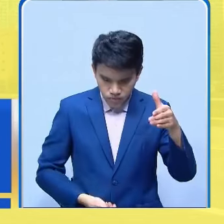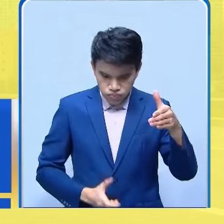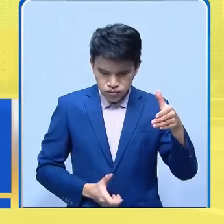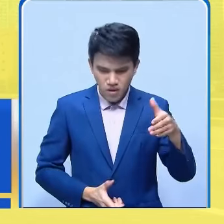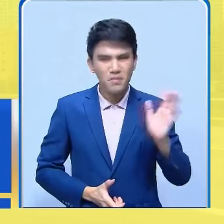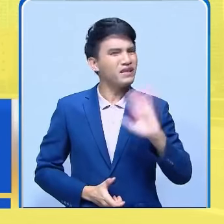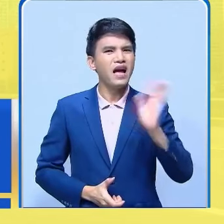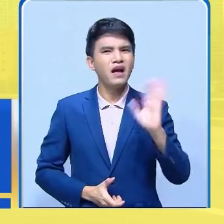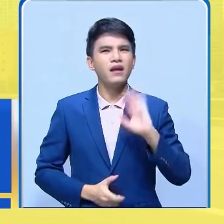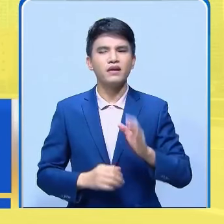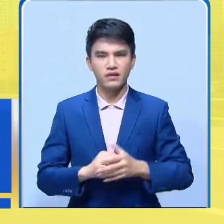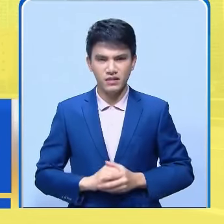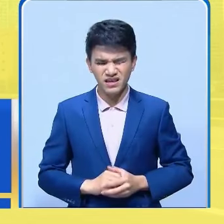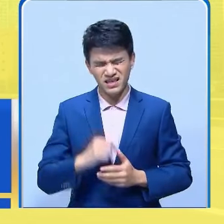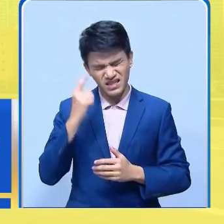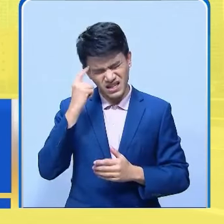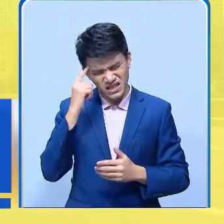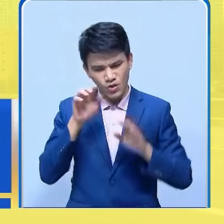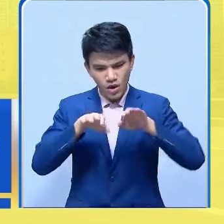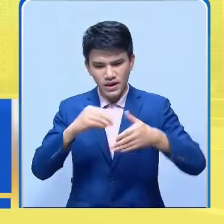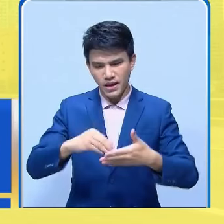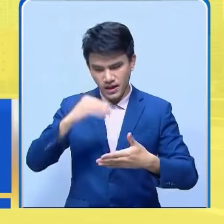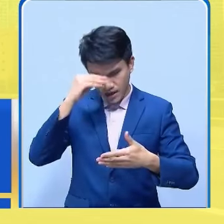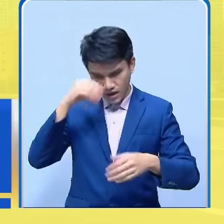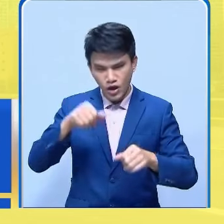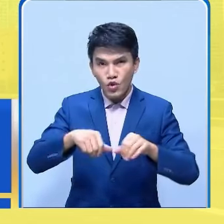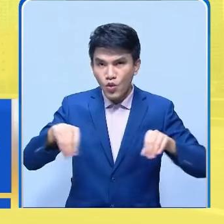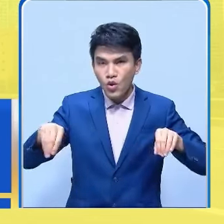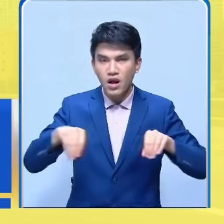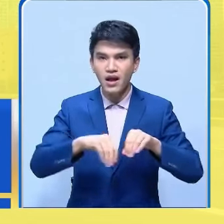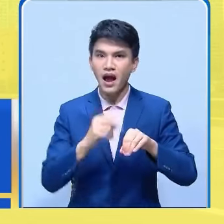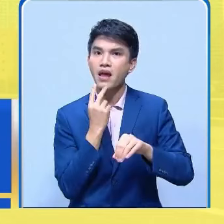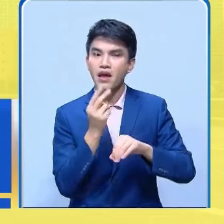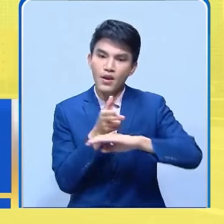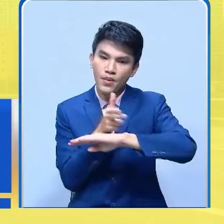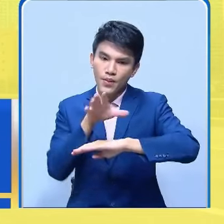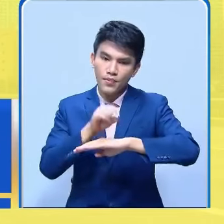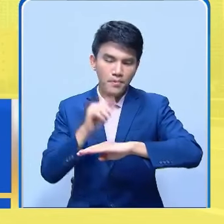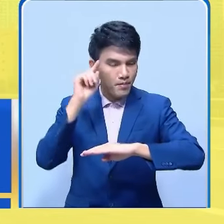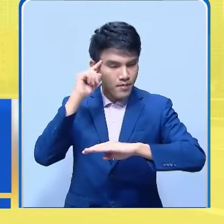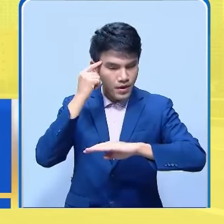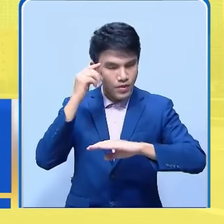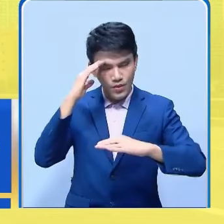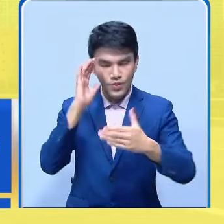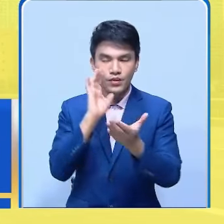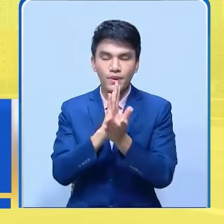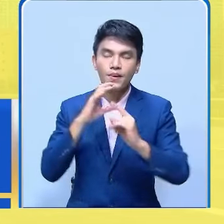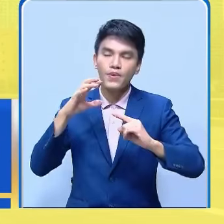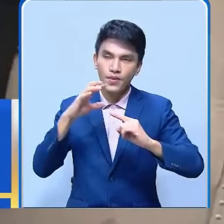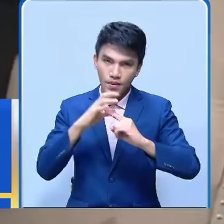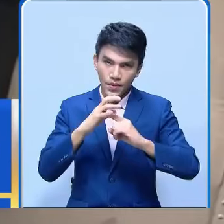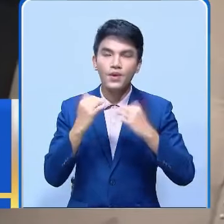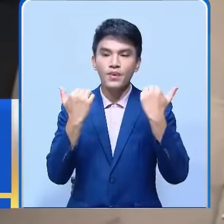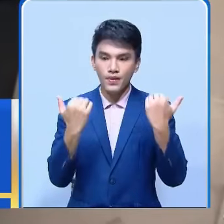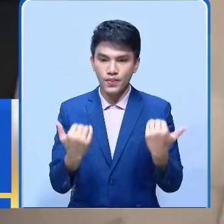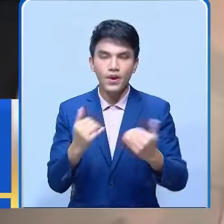แต่อย่างใดครับแล้วก็ไม่คิดด้วยว่าจะมีเด็กนักเรียนที่อยู่ฝั่งตรงข้ามเห็นแล้วถ่ายคลิปเอาไว้ครับตำรวจสภ.เมืองพัทยาก็ตักเ